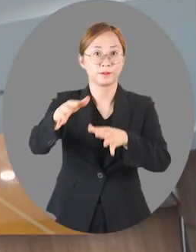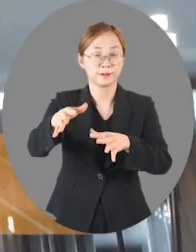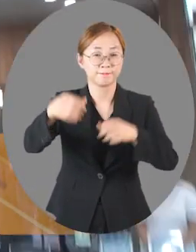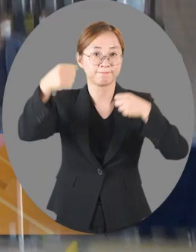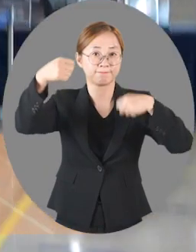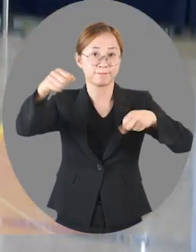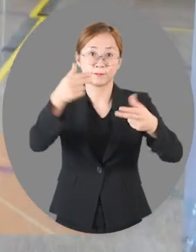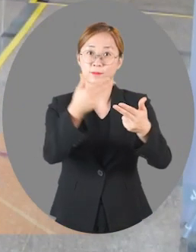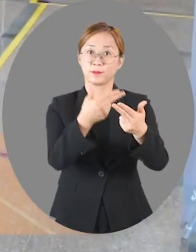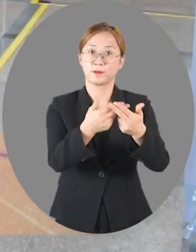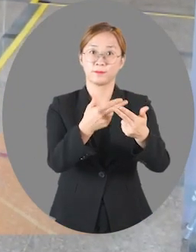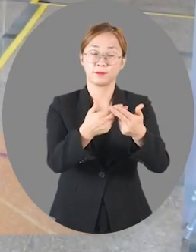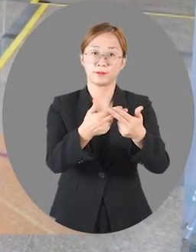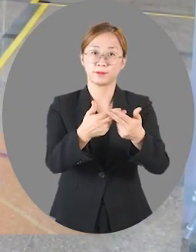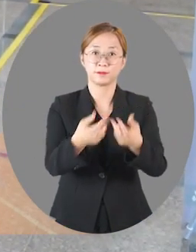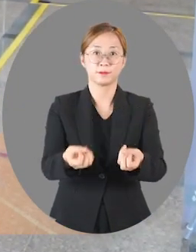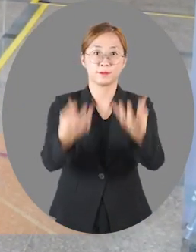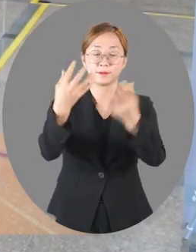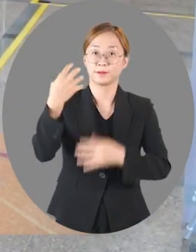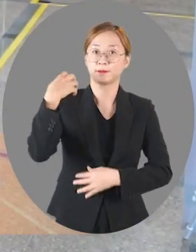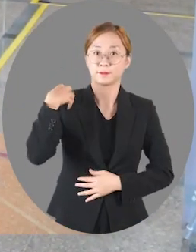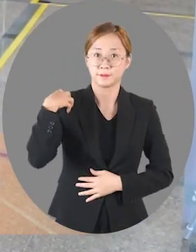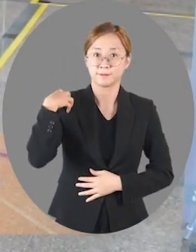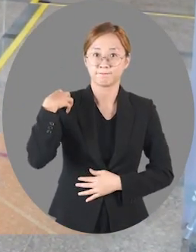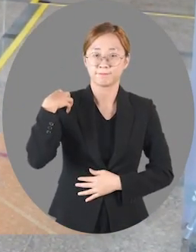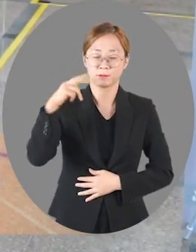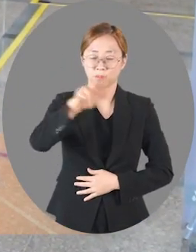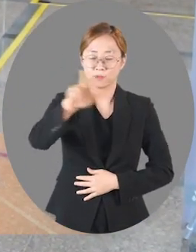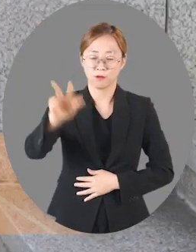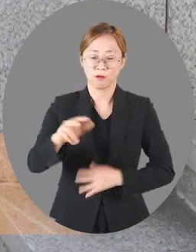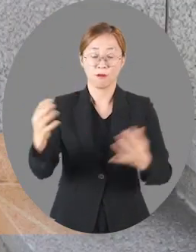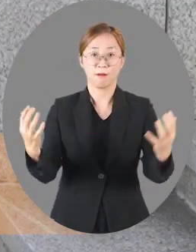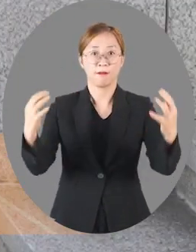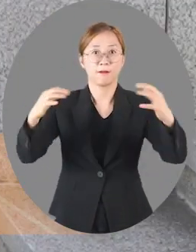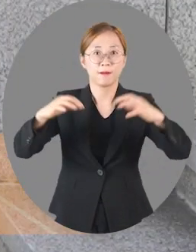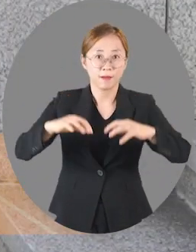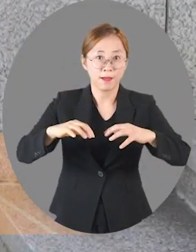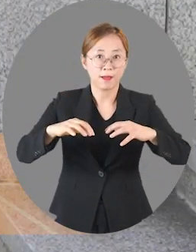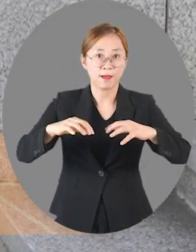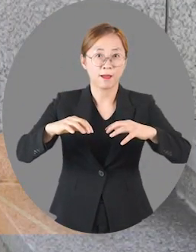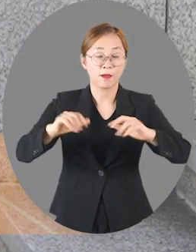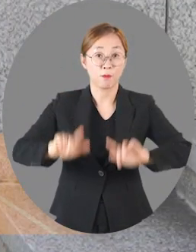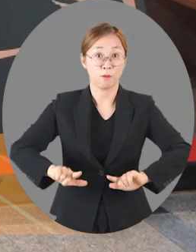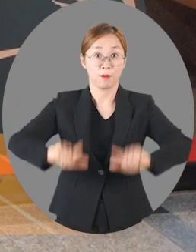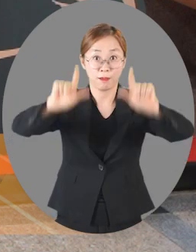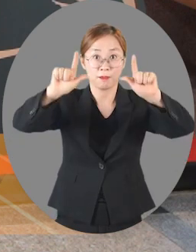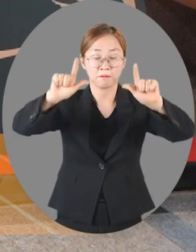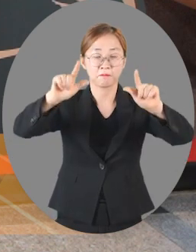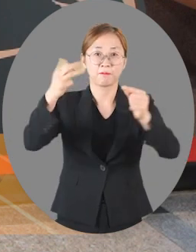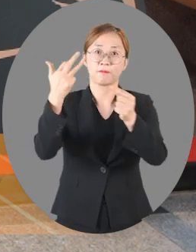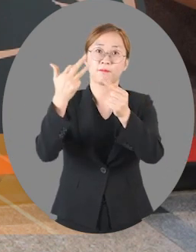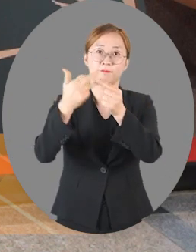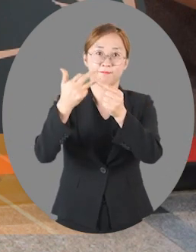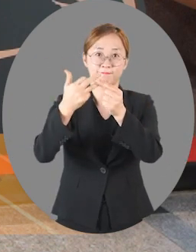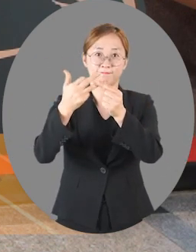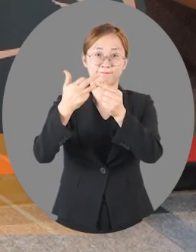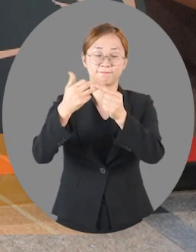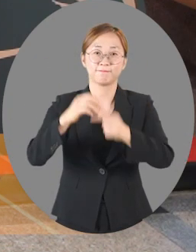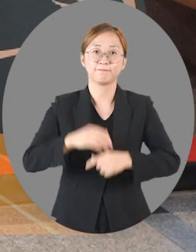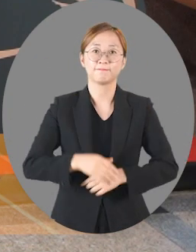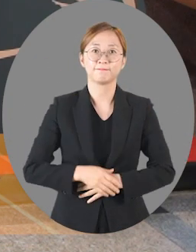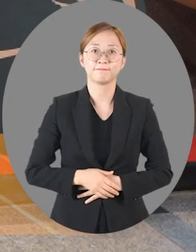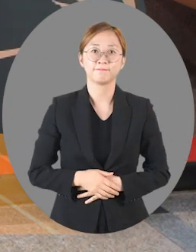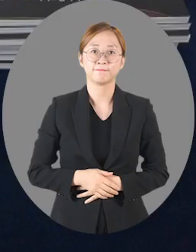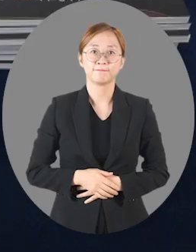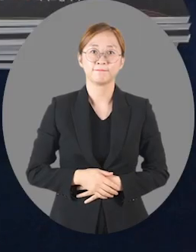공주시가 주최하고 한국연극협회 공주지부가 주관하는 고만나루 연극제는 올해로 18회째 진행되고